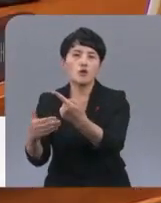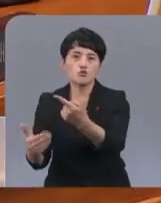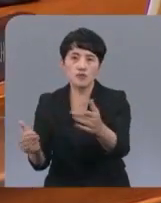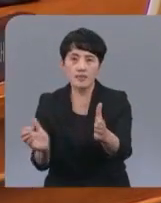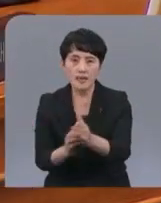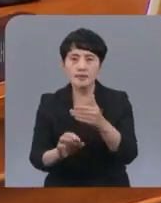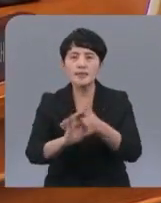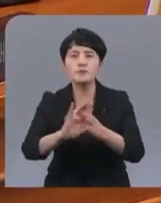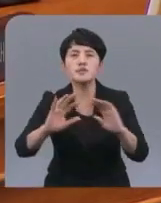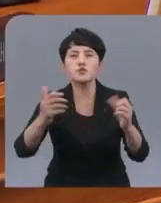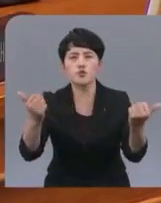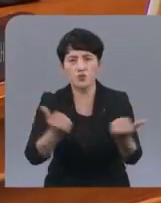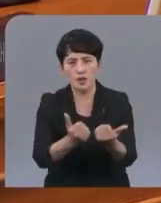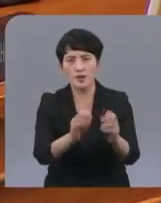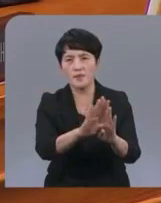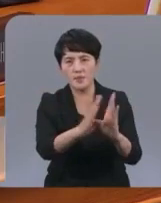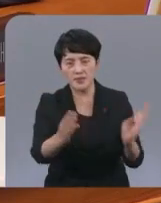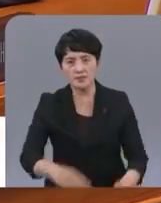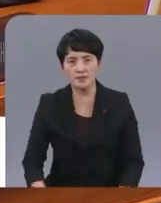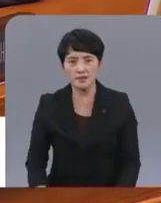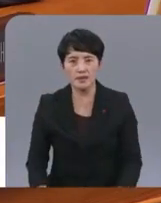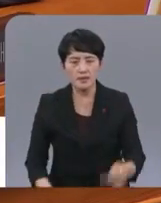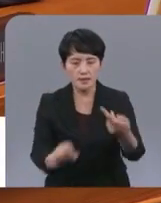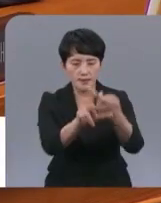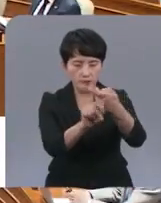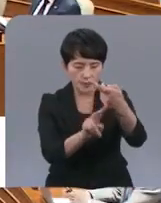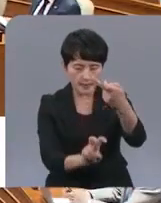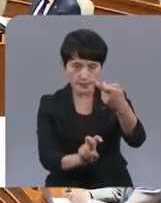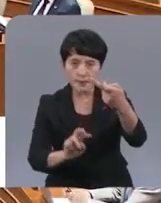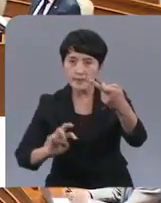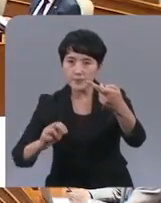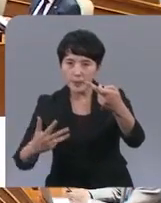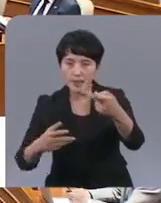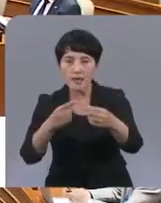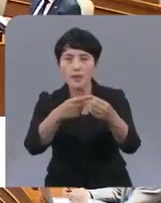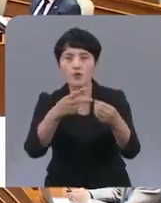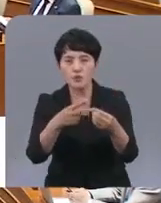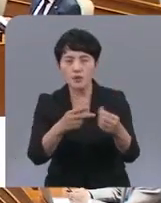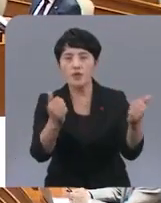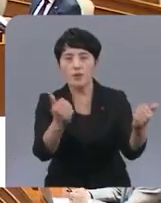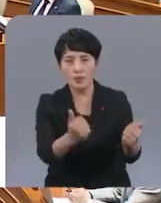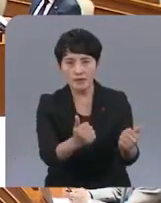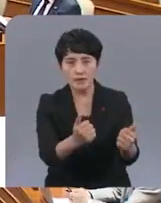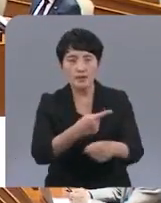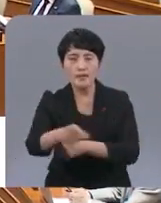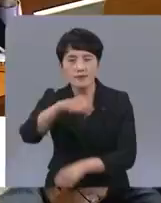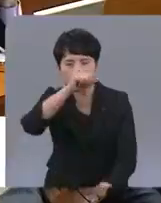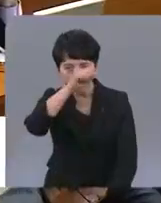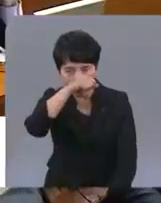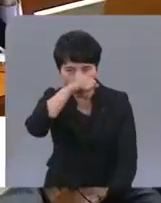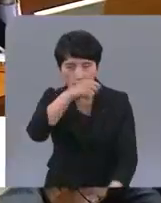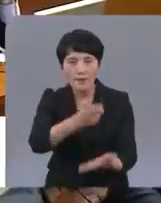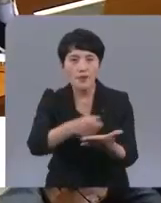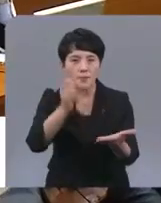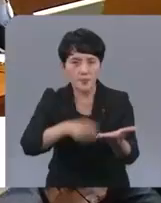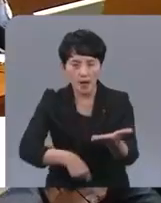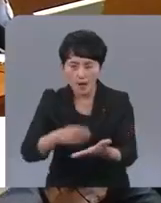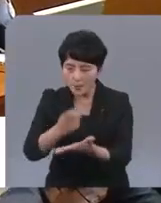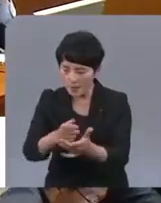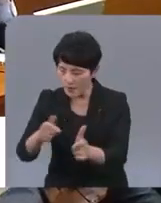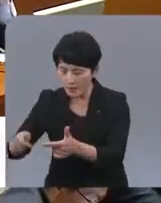対立しています12月の臨時国会は11日に始まり会期は30